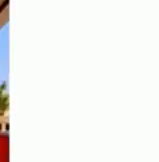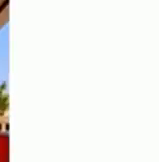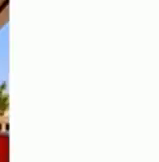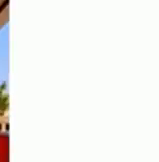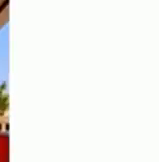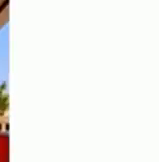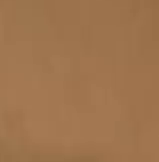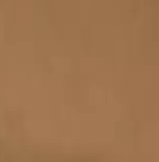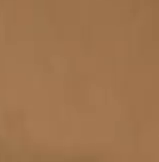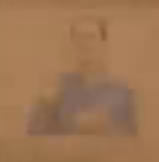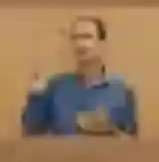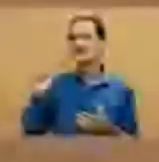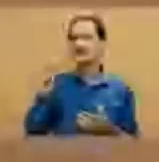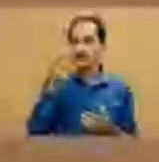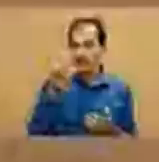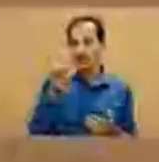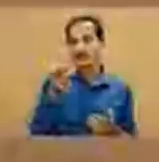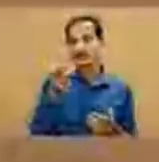ଆମେ ରାଇସ୍ଟା ନେଇକି